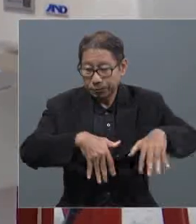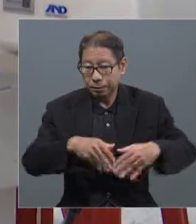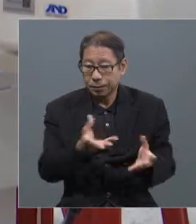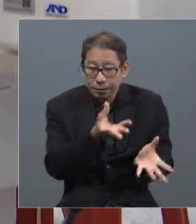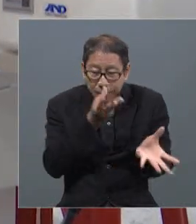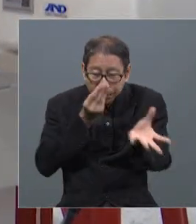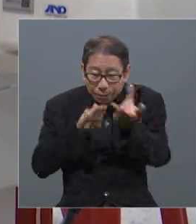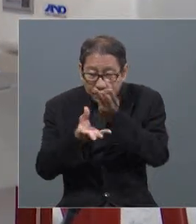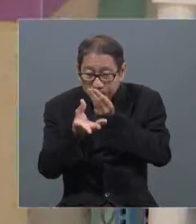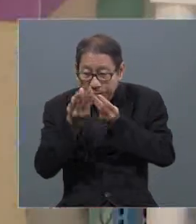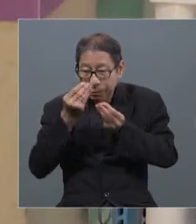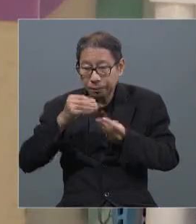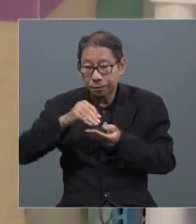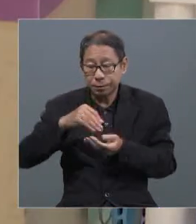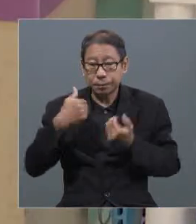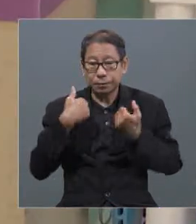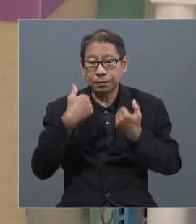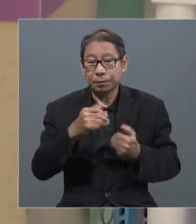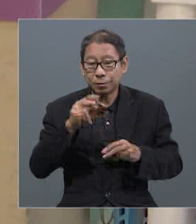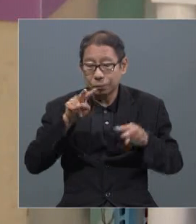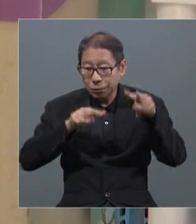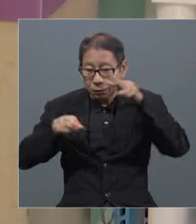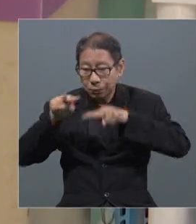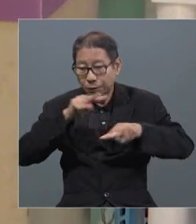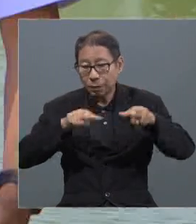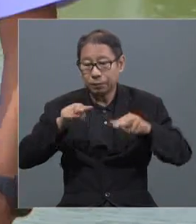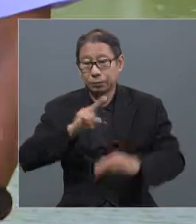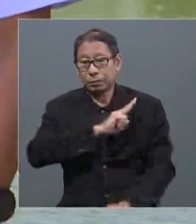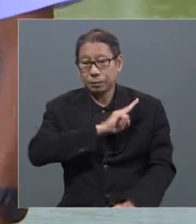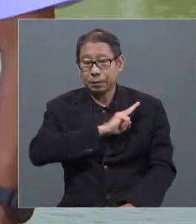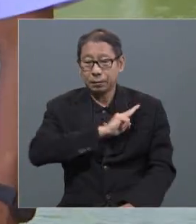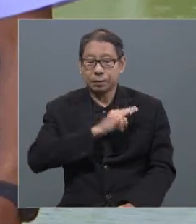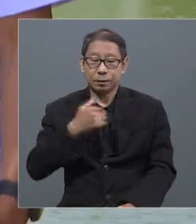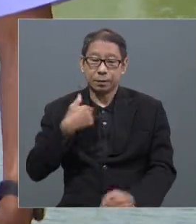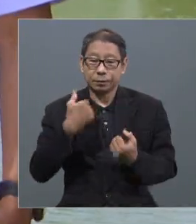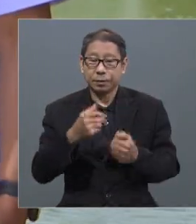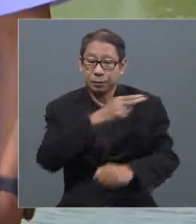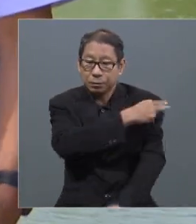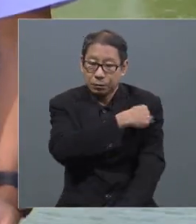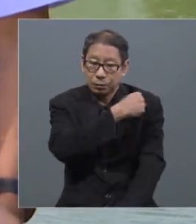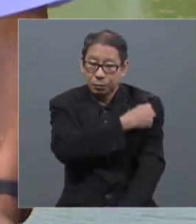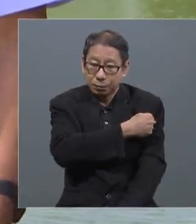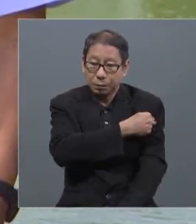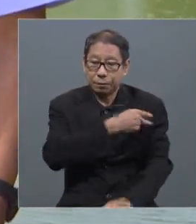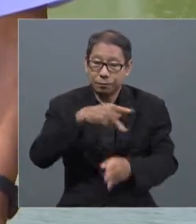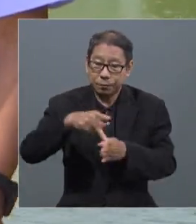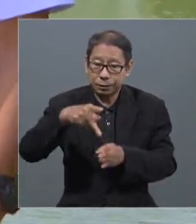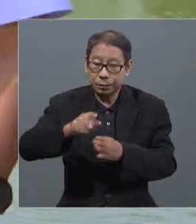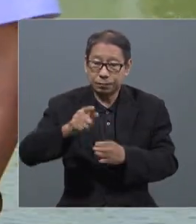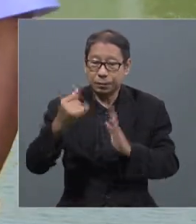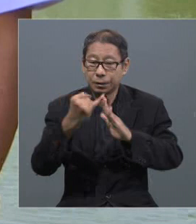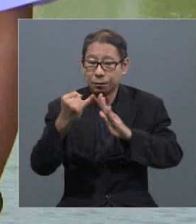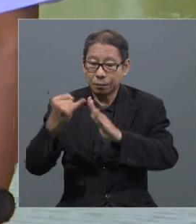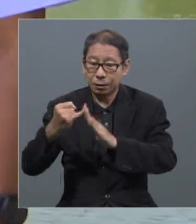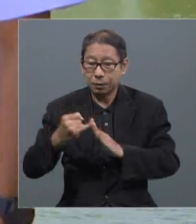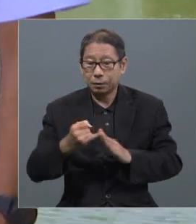รู้และก็ดูแลตนเองเพราะว่าเราเป็นโรงพยาบาลที่ประจำจังหวัดเป็นหน่วย